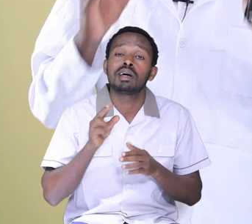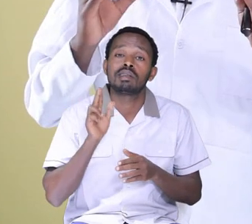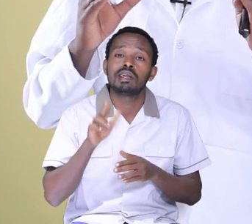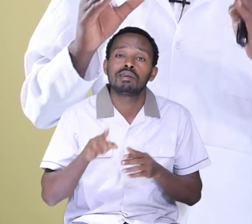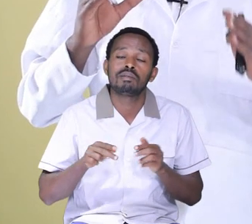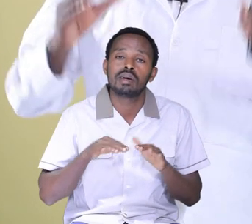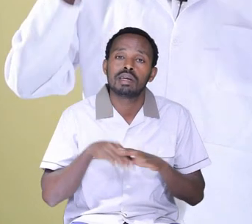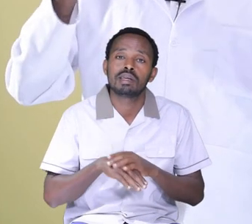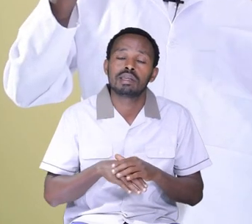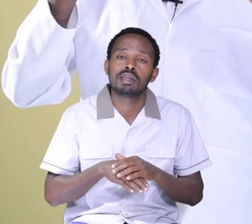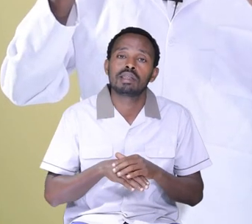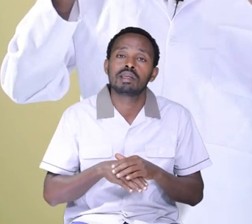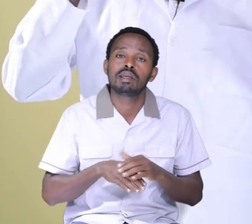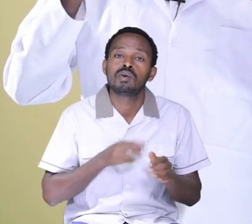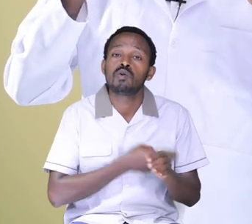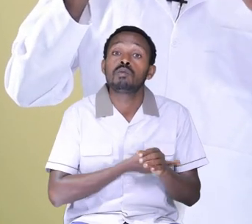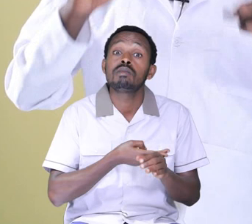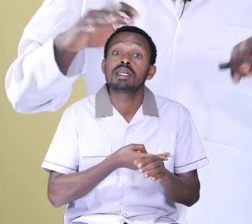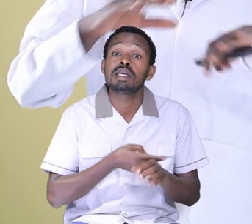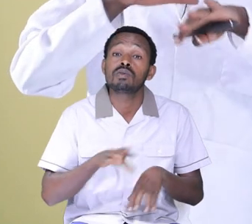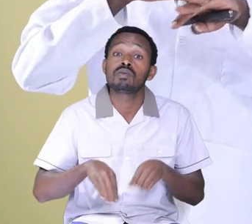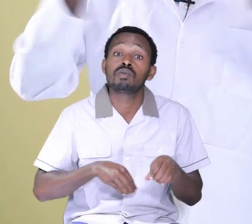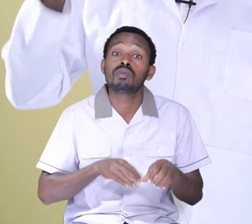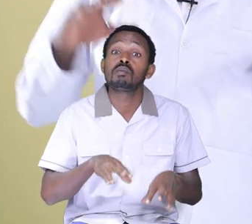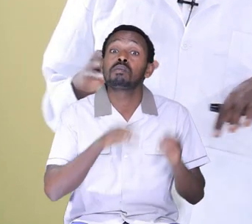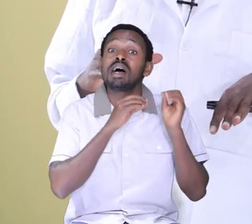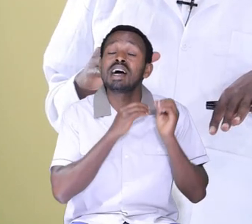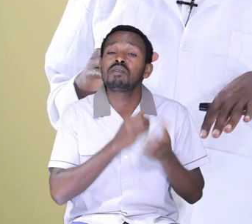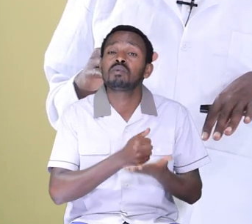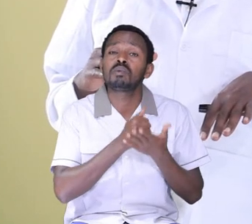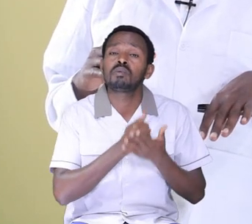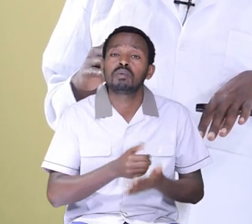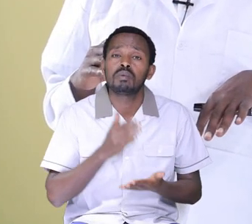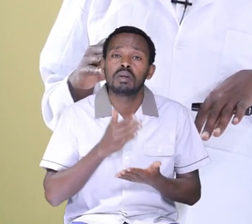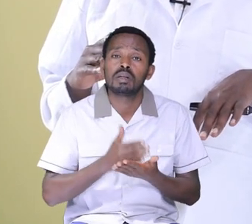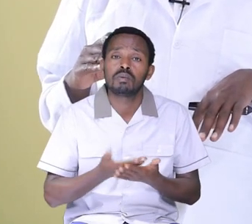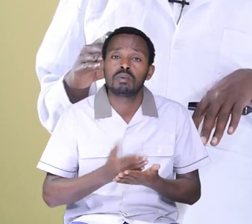humni sochooftuun ba'aa fi utubduu gidduutti argama.